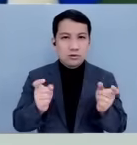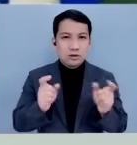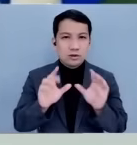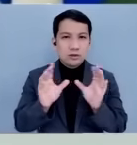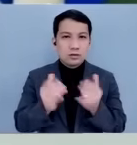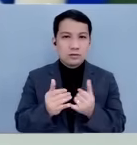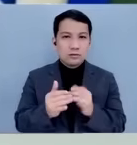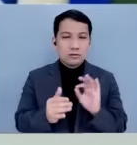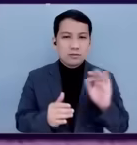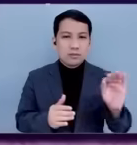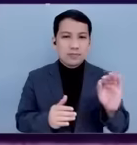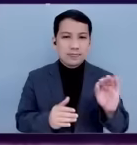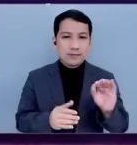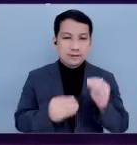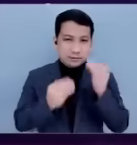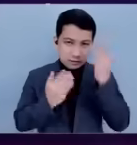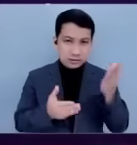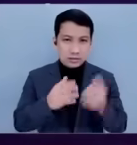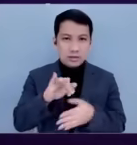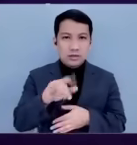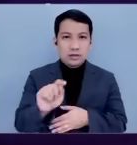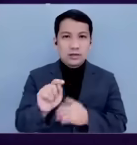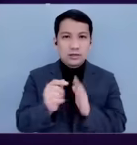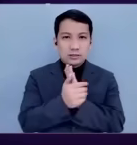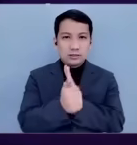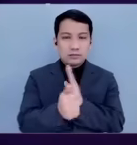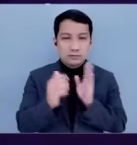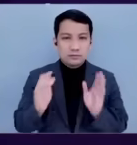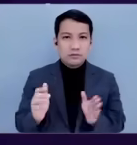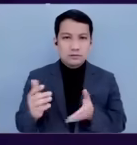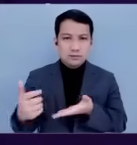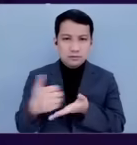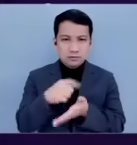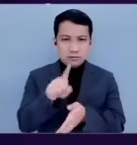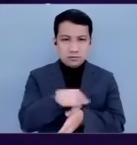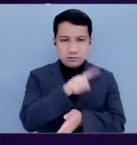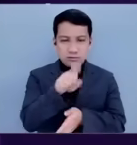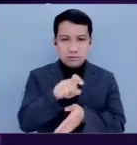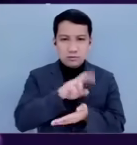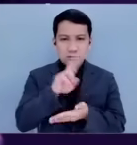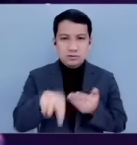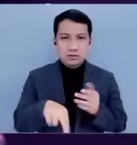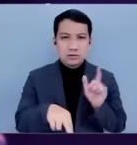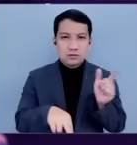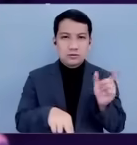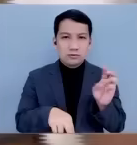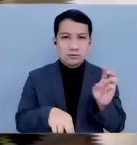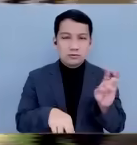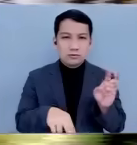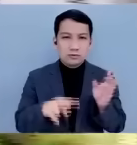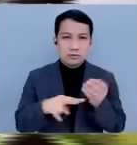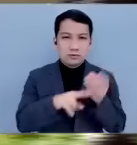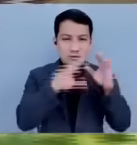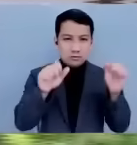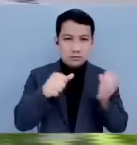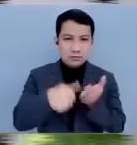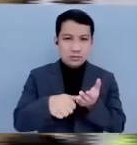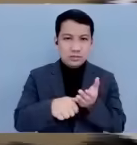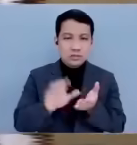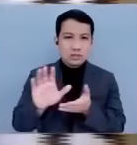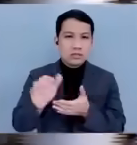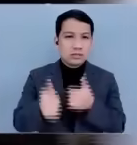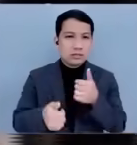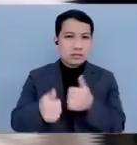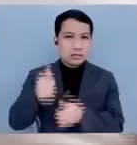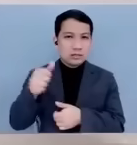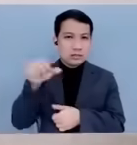siyang information technology expert. Kinwestiyon niya noon ang resulta ng 2016 vice presidential elections kung saan natalo